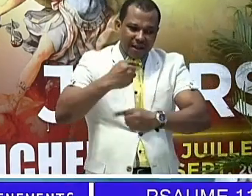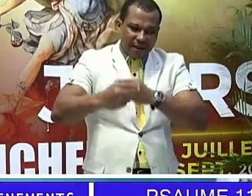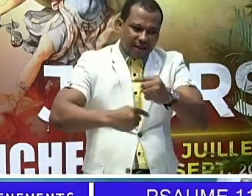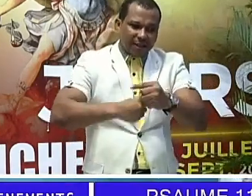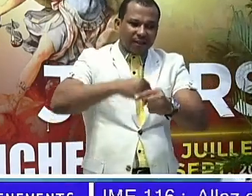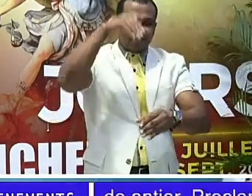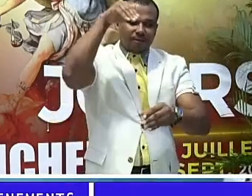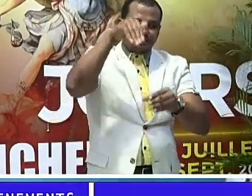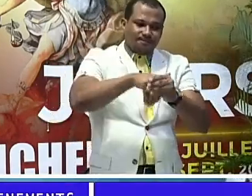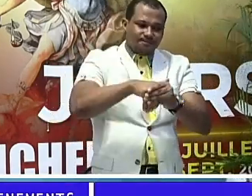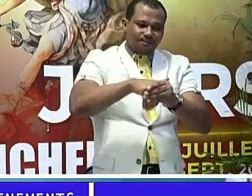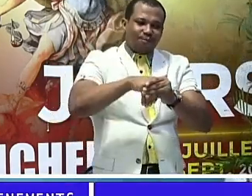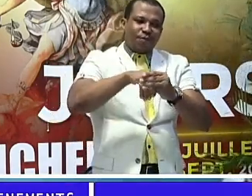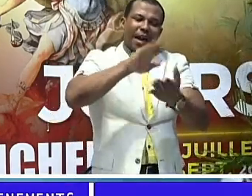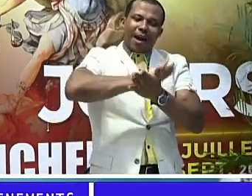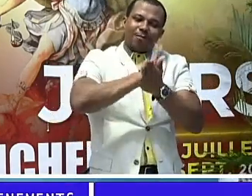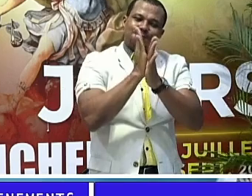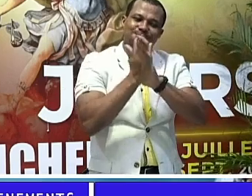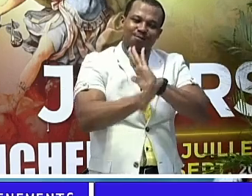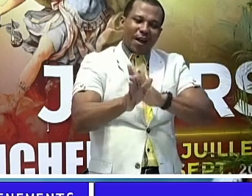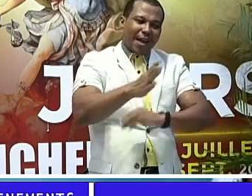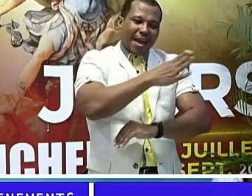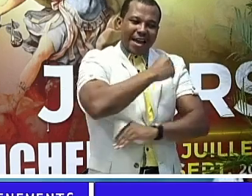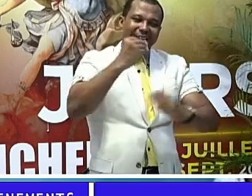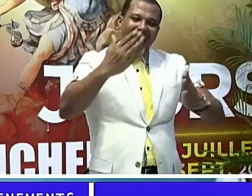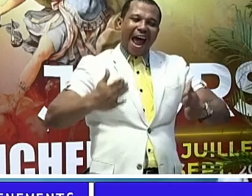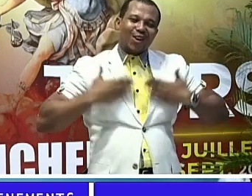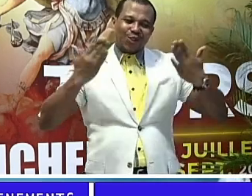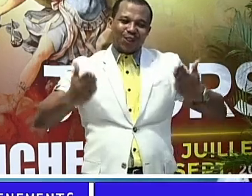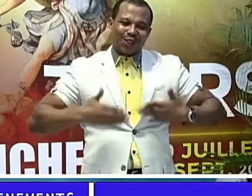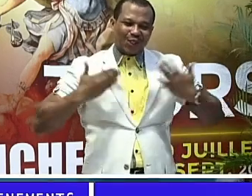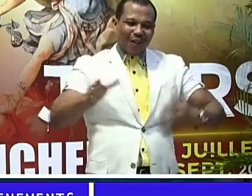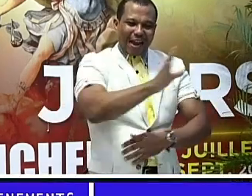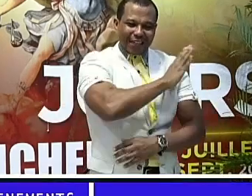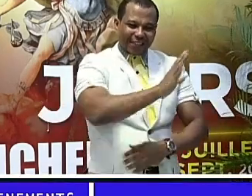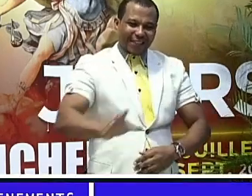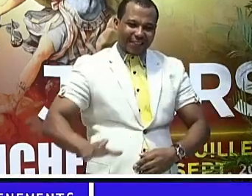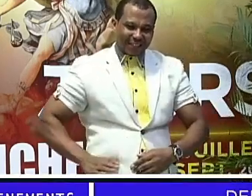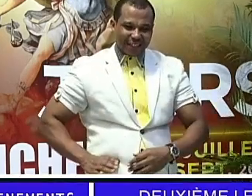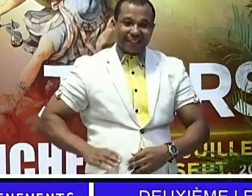Allez dans la paix et dans la joie du Christ.